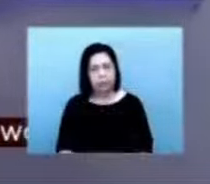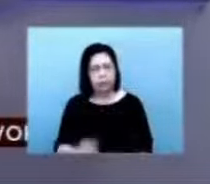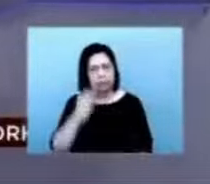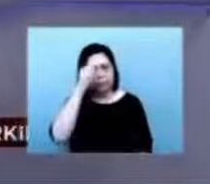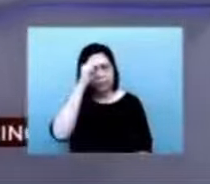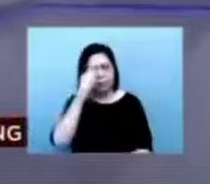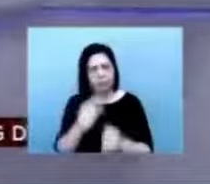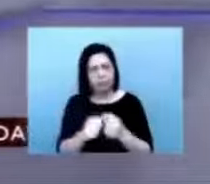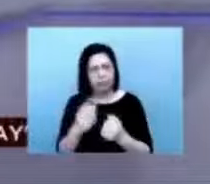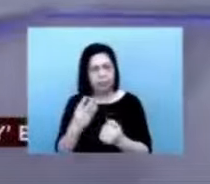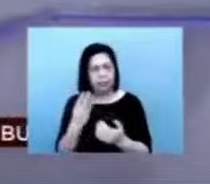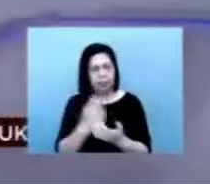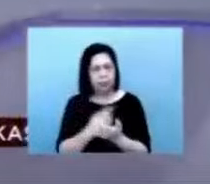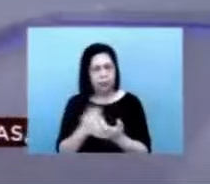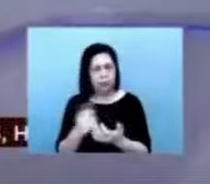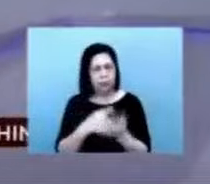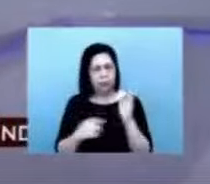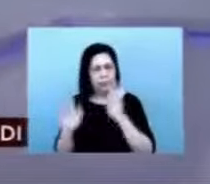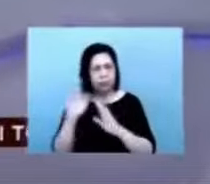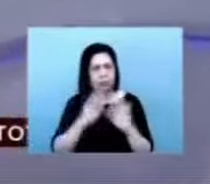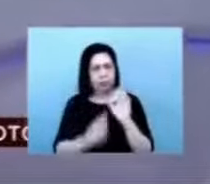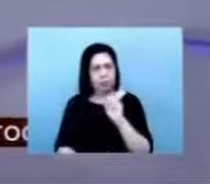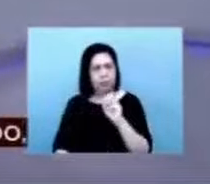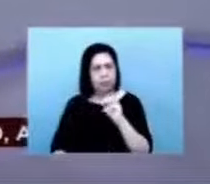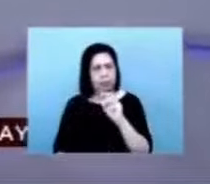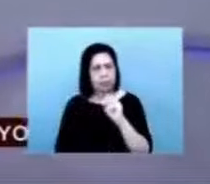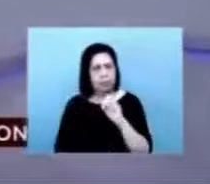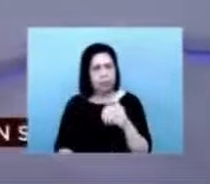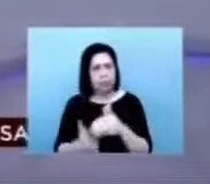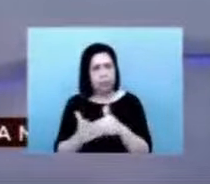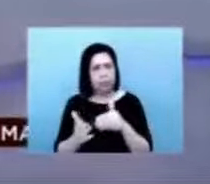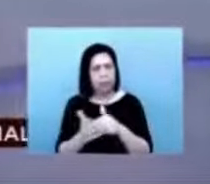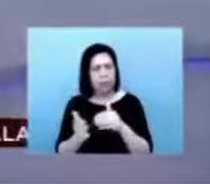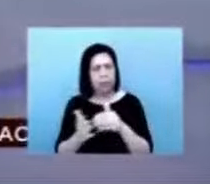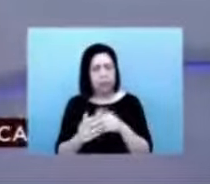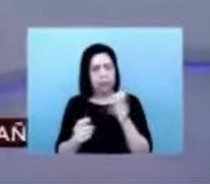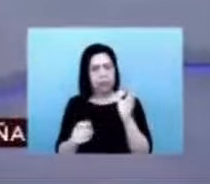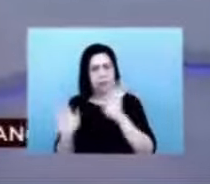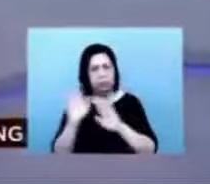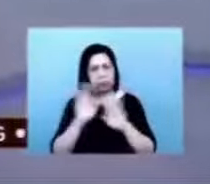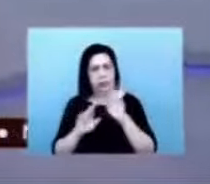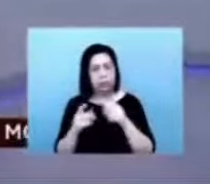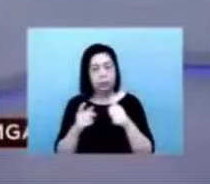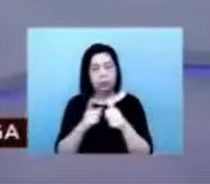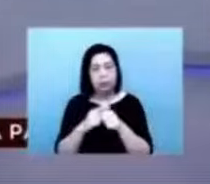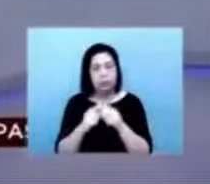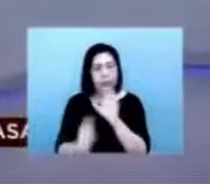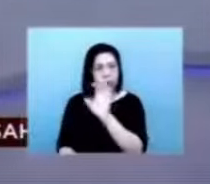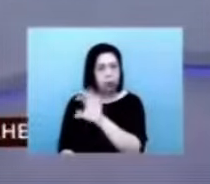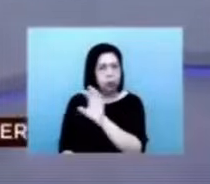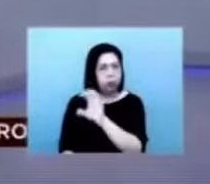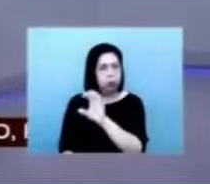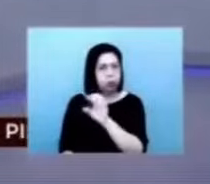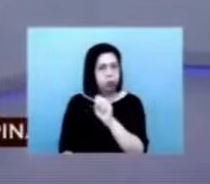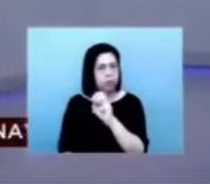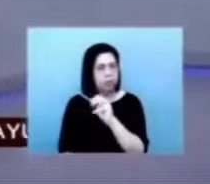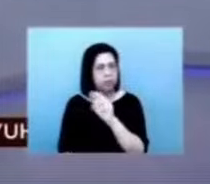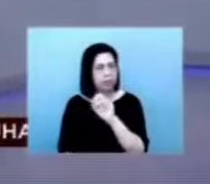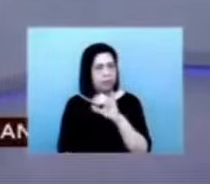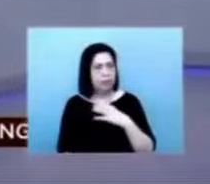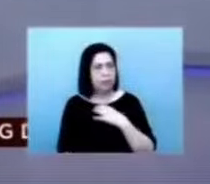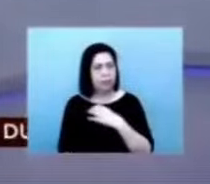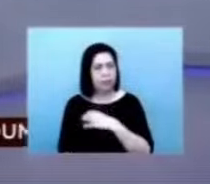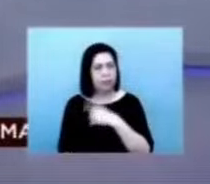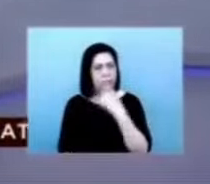matatandaan, ilang linggo na pong problemado ang SMNI dahil sa mga sunod-sunod na dagok. Una, ginisa ang SMNI ng Kongreso dahil